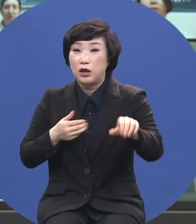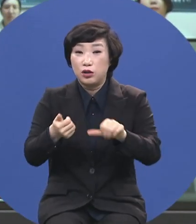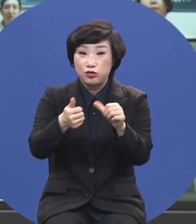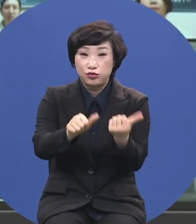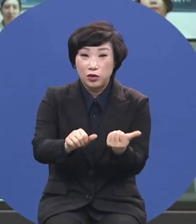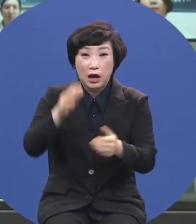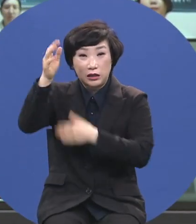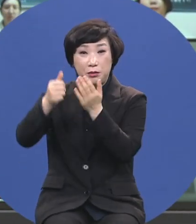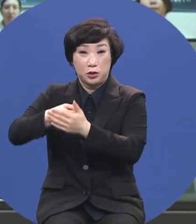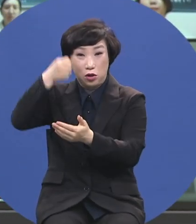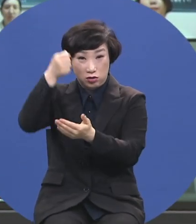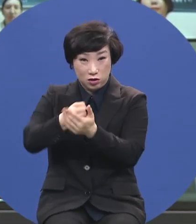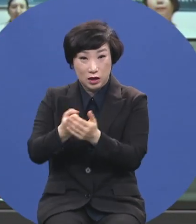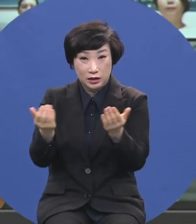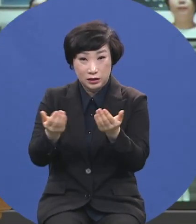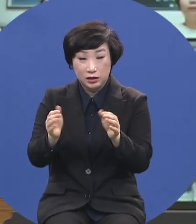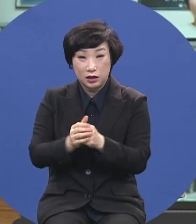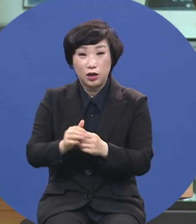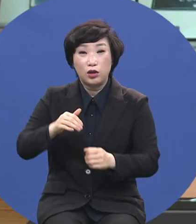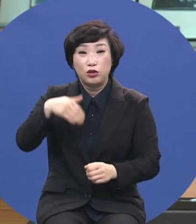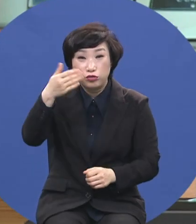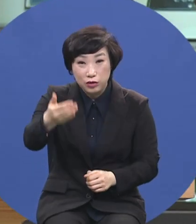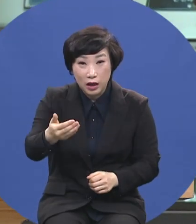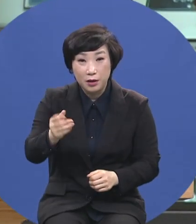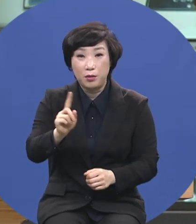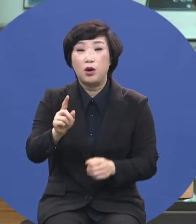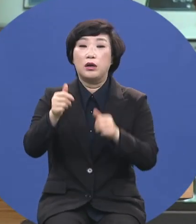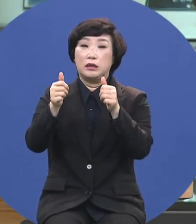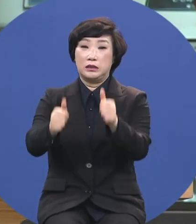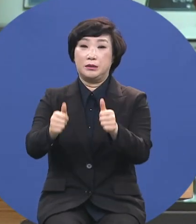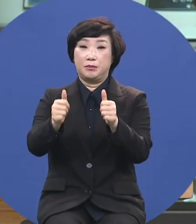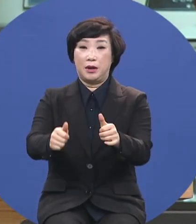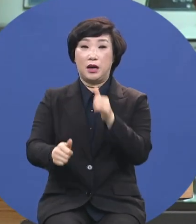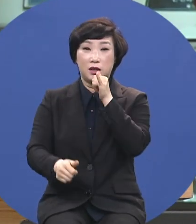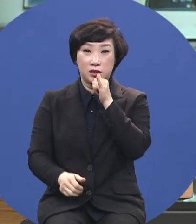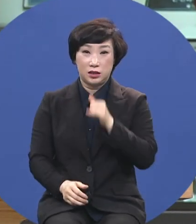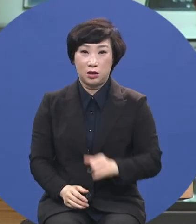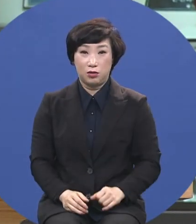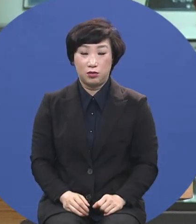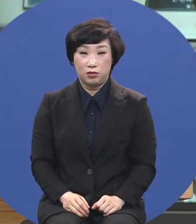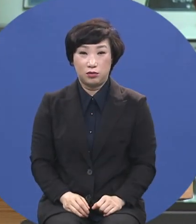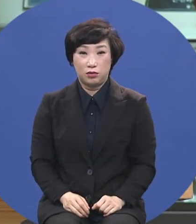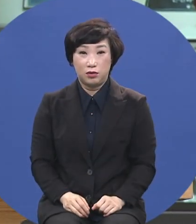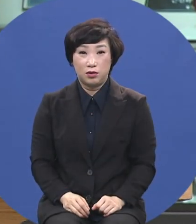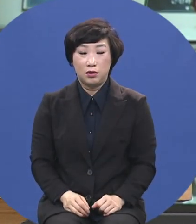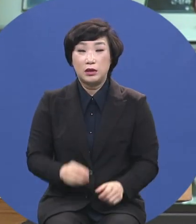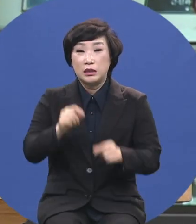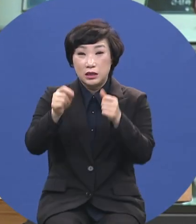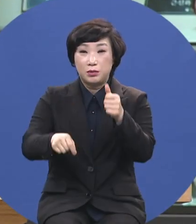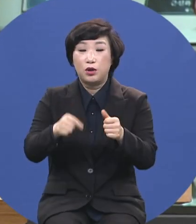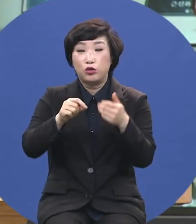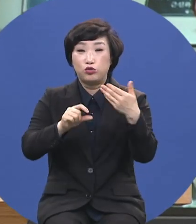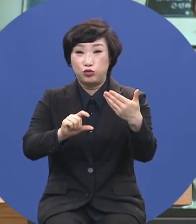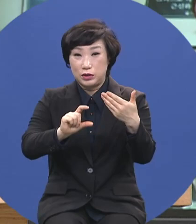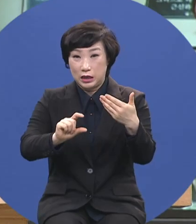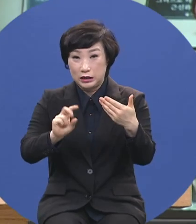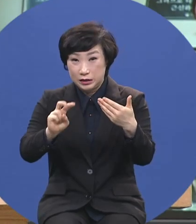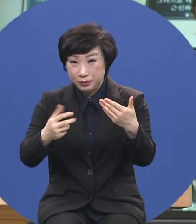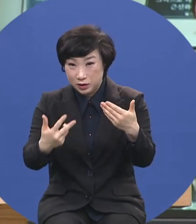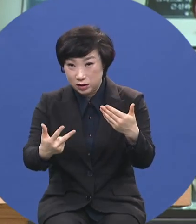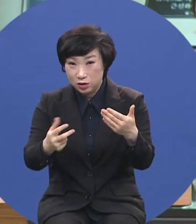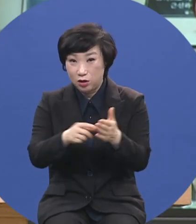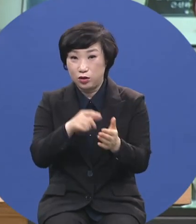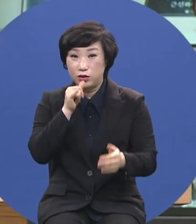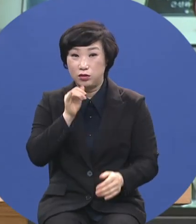것은 하나님께서 정한 것이요 죽은 후에는 심판이 있으리니 히브리서 9장 27절에